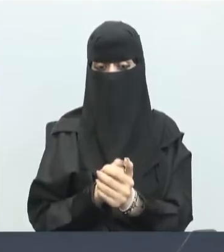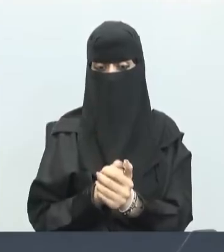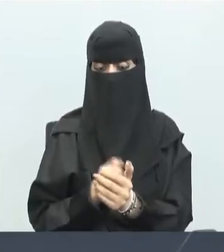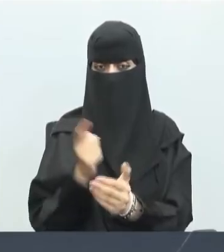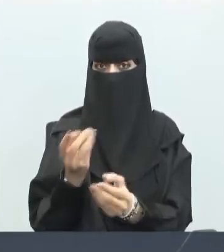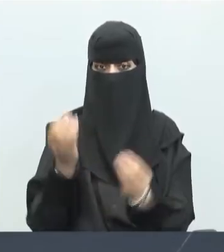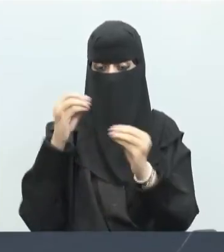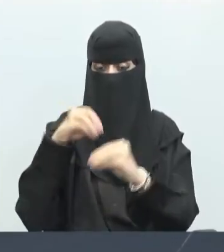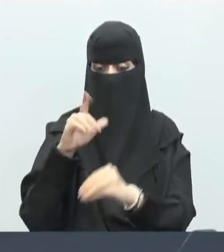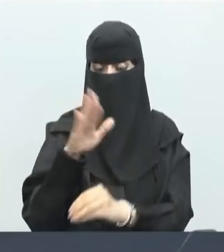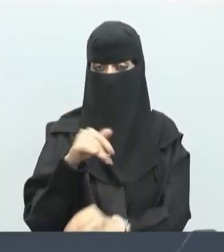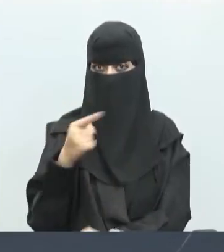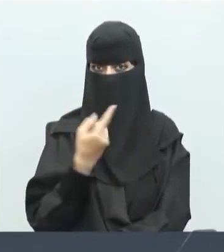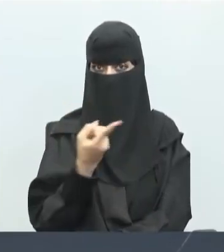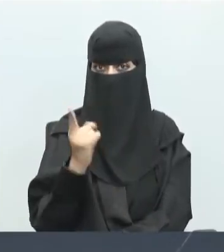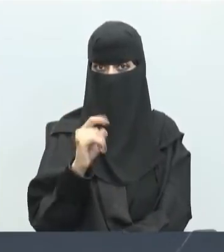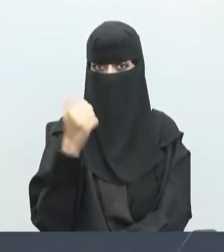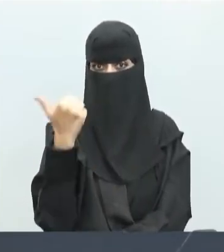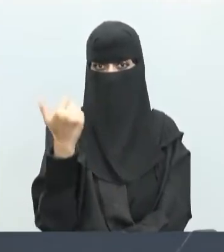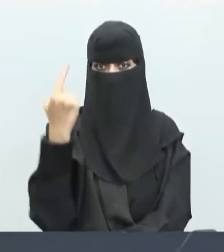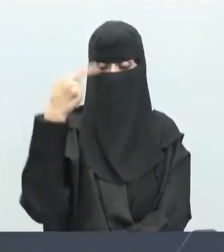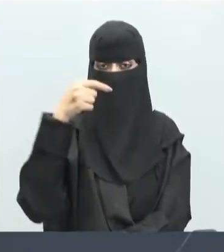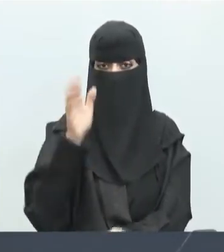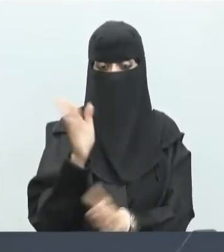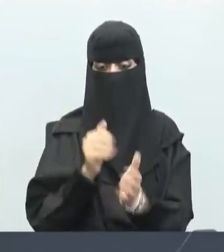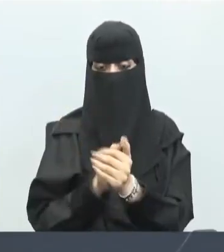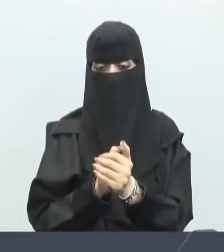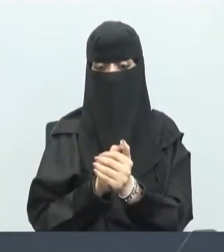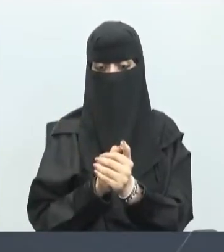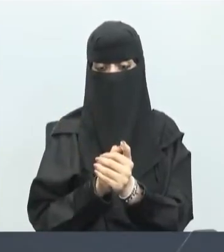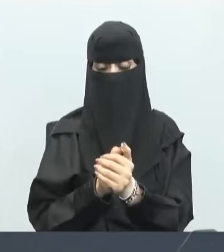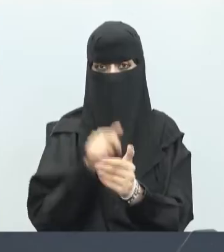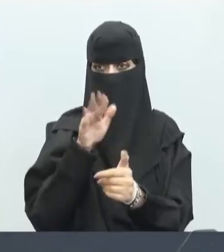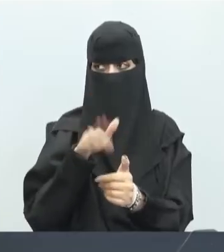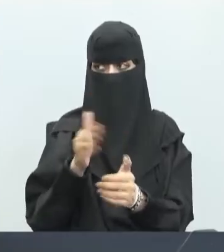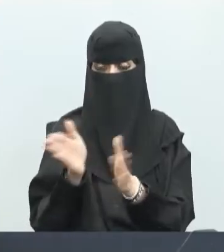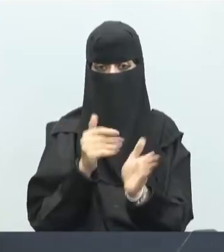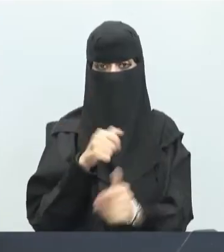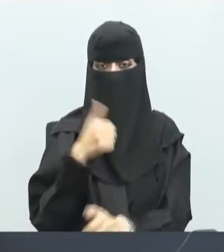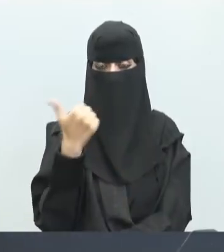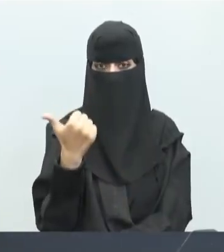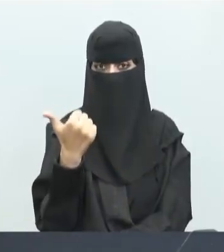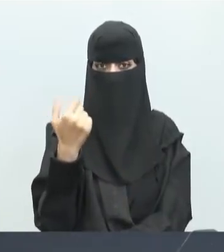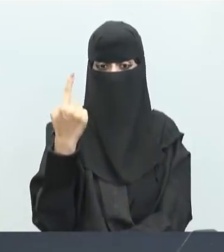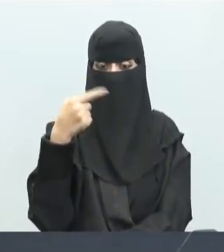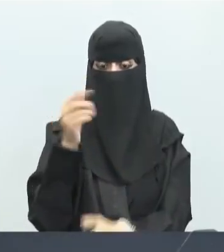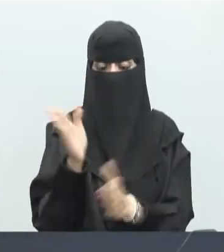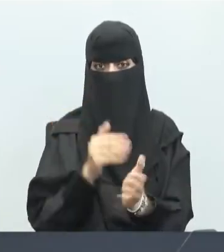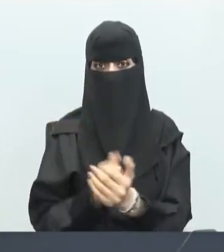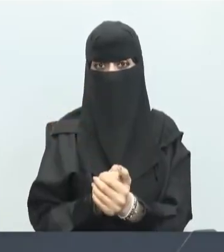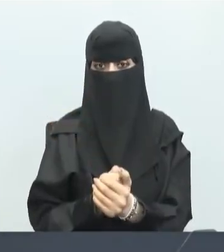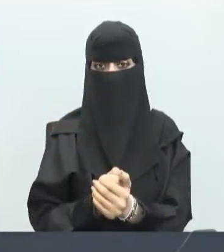اخرى يصبح الناتج كم 16 15 اضفنا اليها قطعه اخرى يصبح الناتج سته